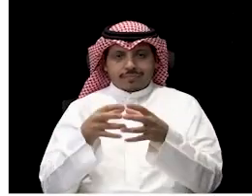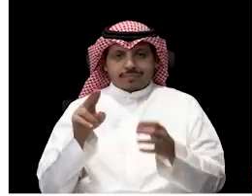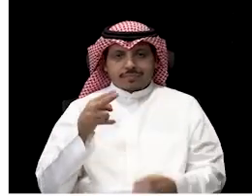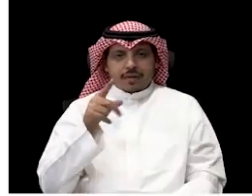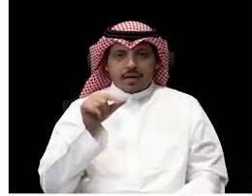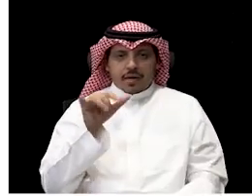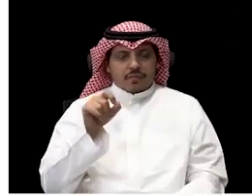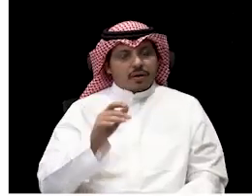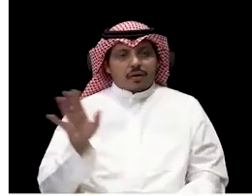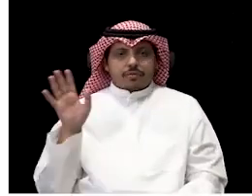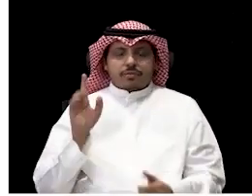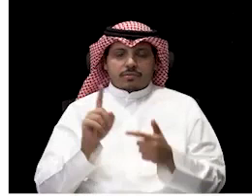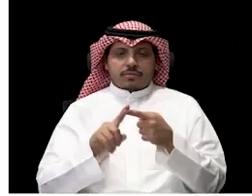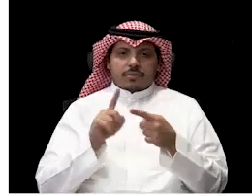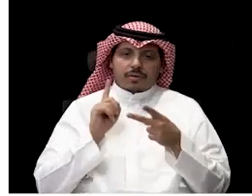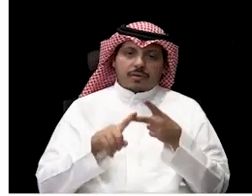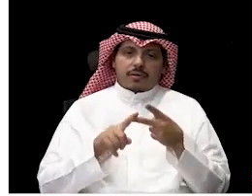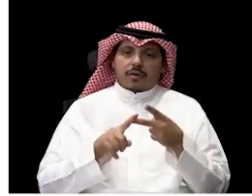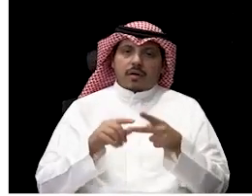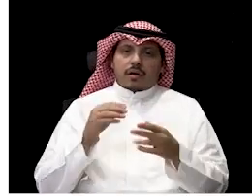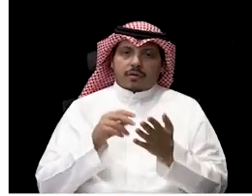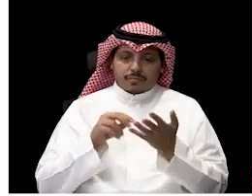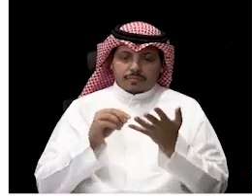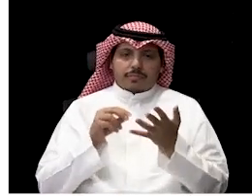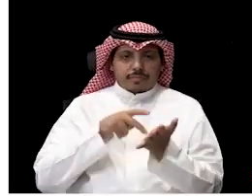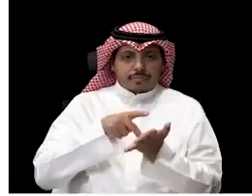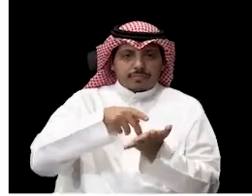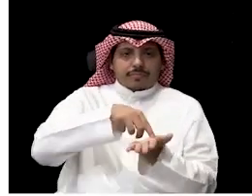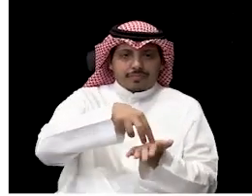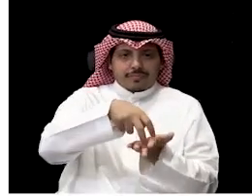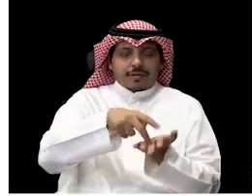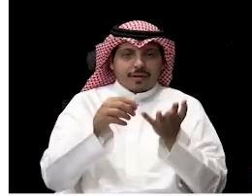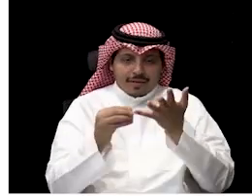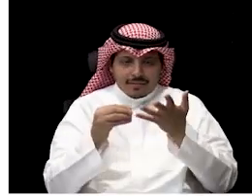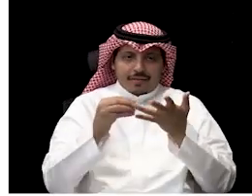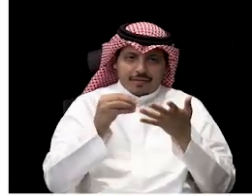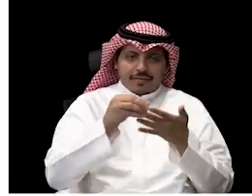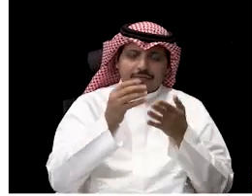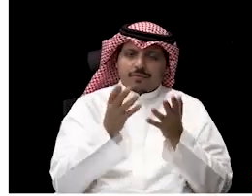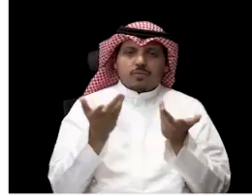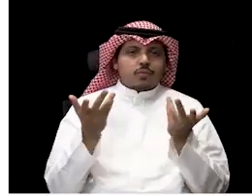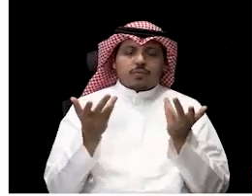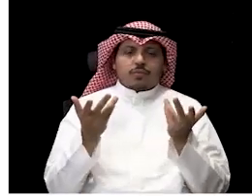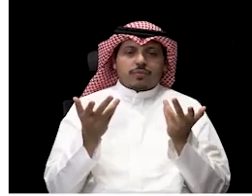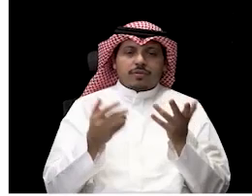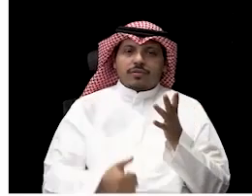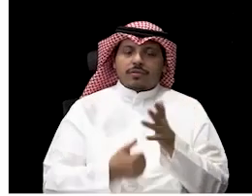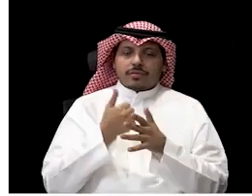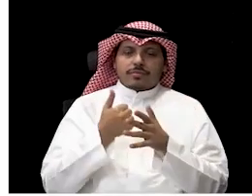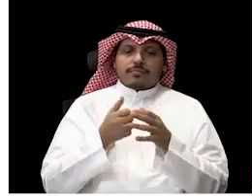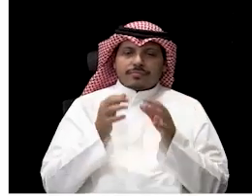منه. في البداية أول خطوة مهمة تحديد الأهداف التي نريد الوصول إليها تحديدا